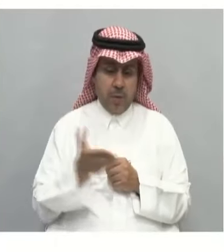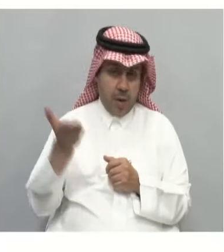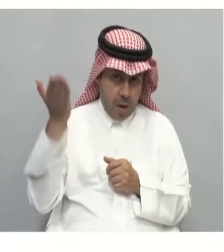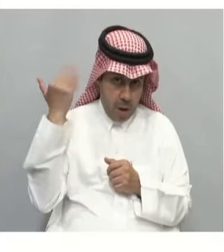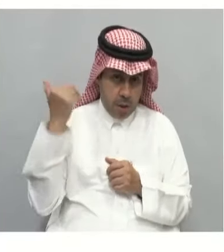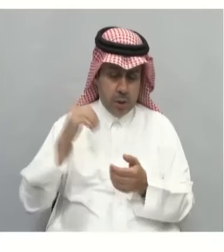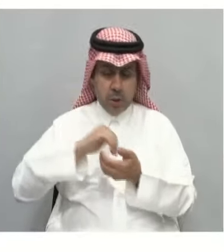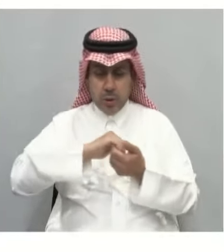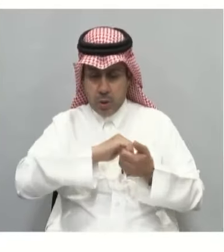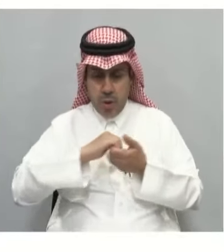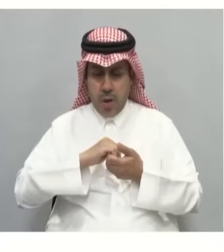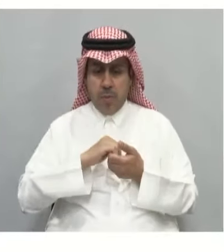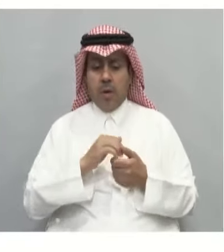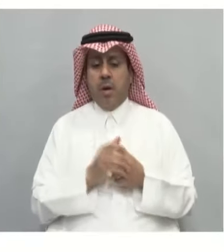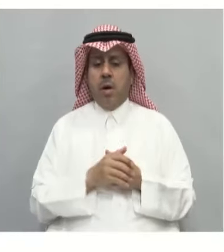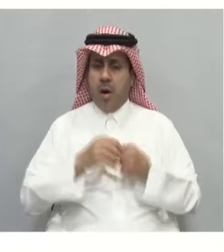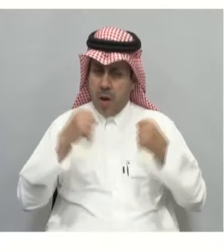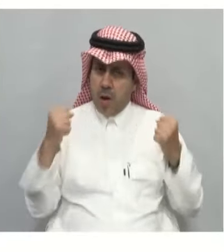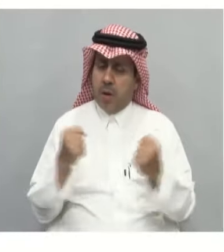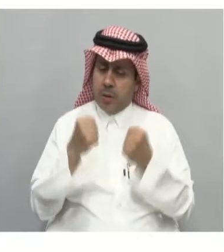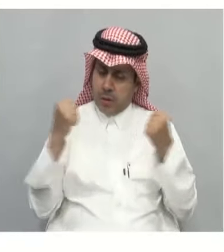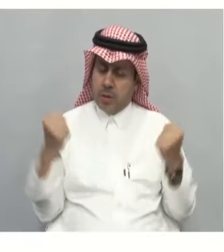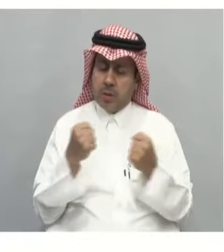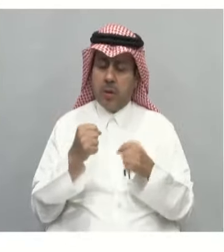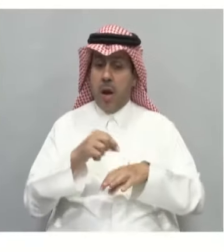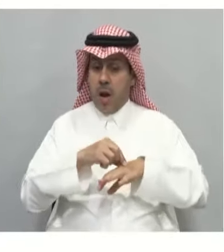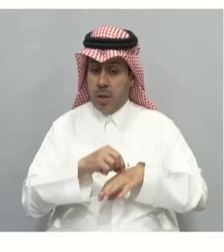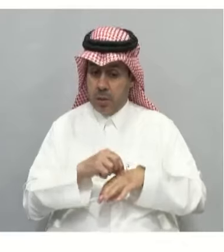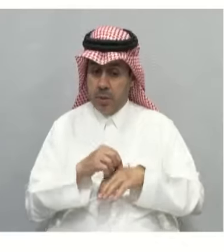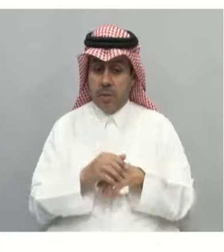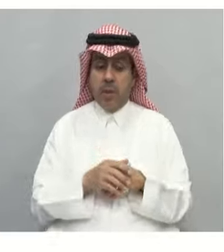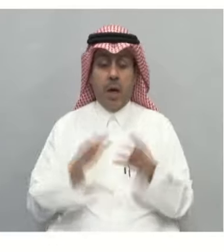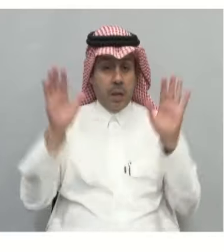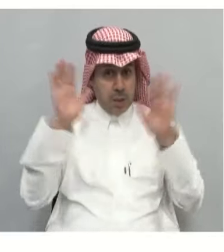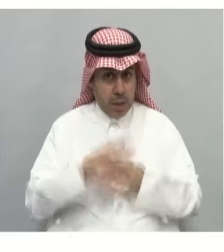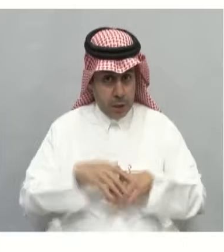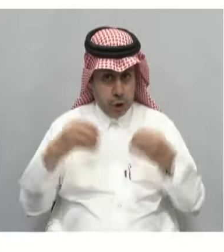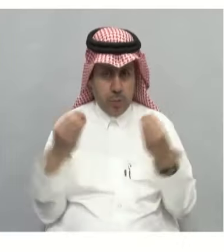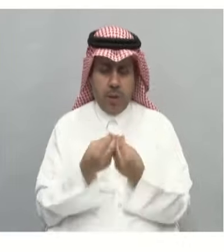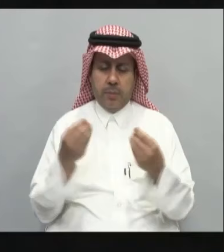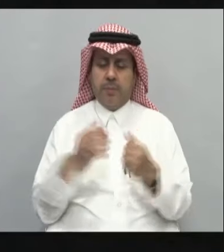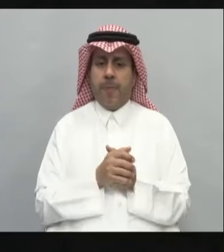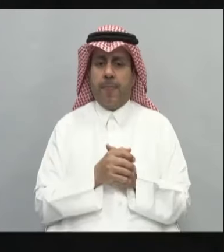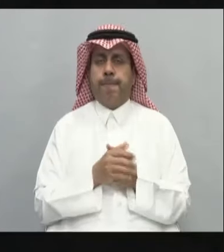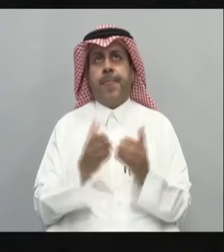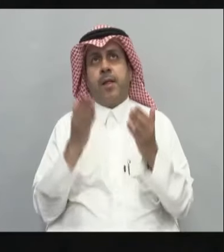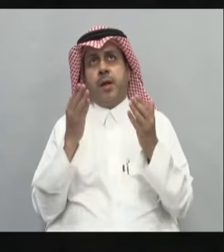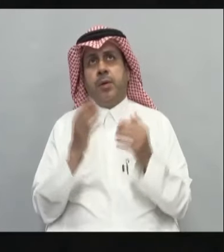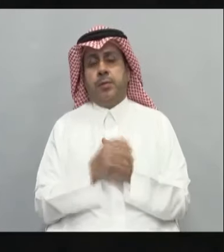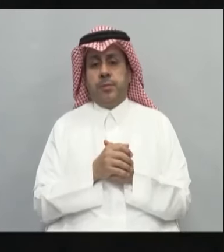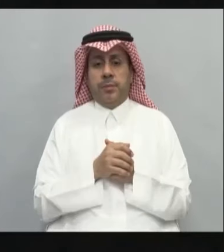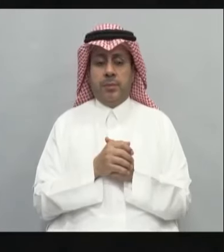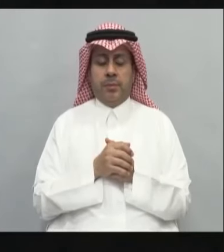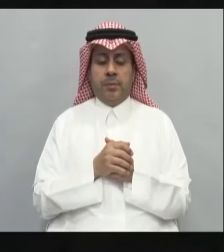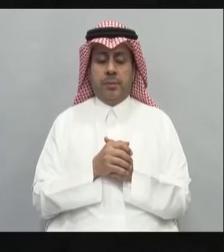كذلكم في هذه الفائده بيان حرص الصحابه رضي الله عنهم في